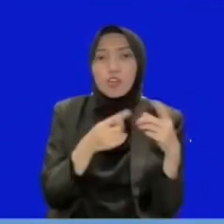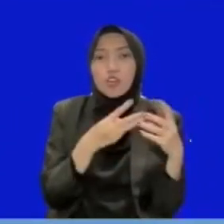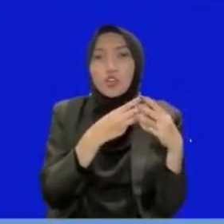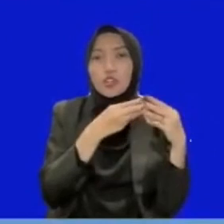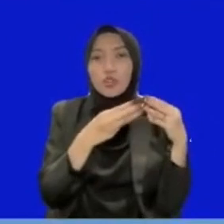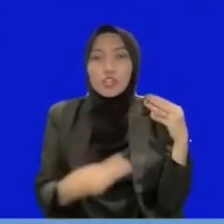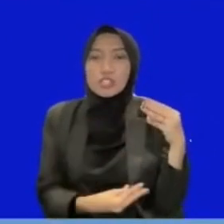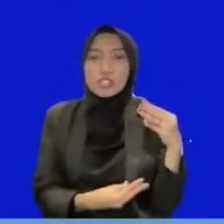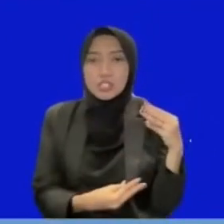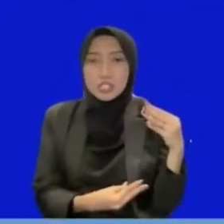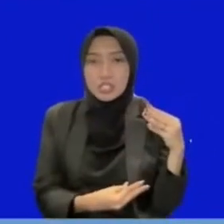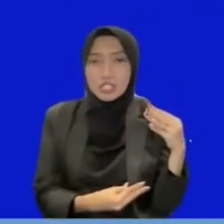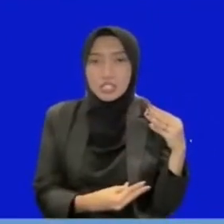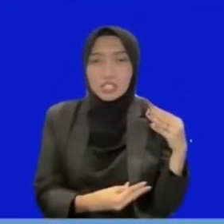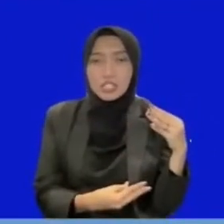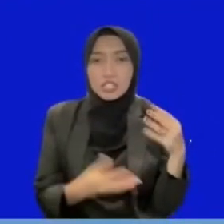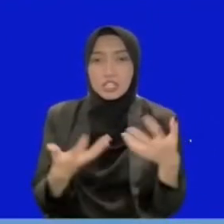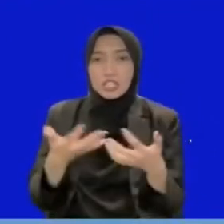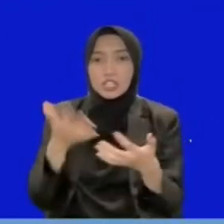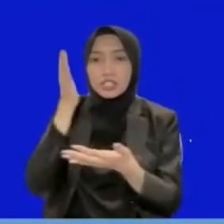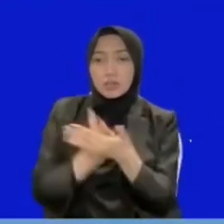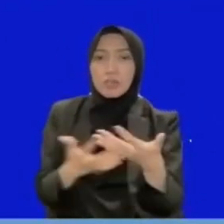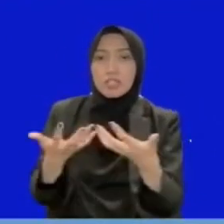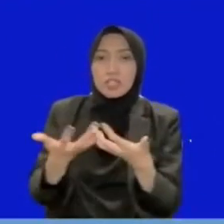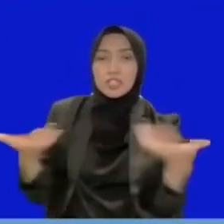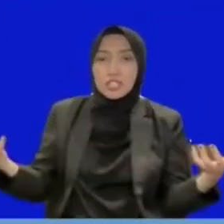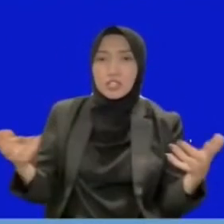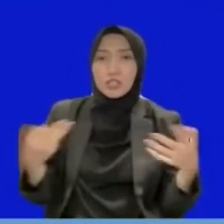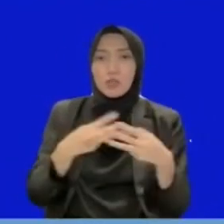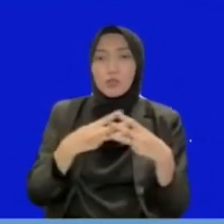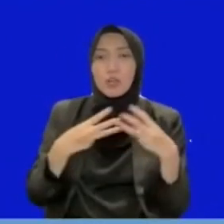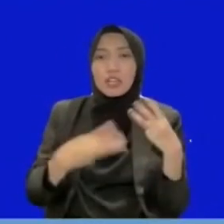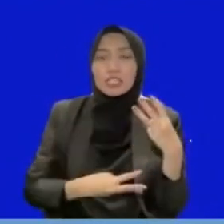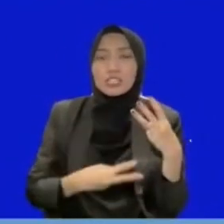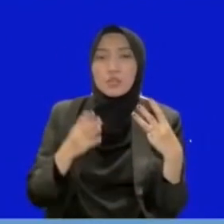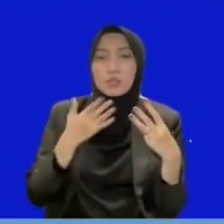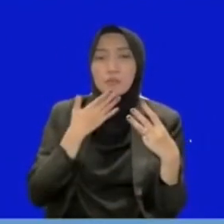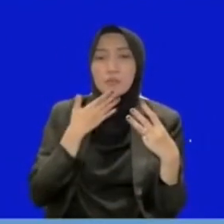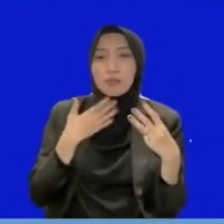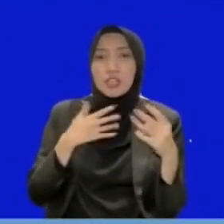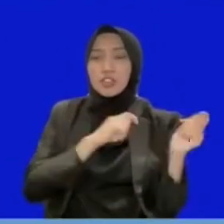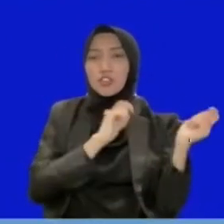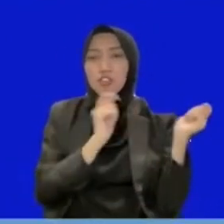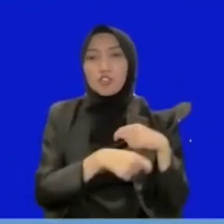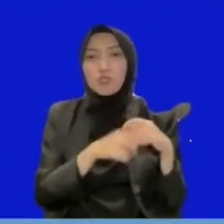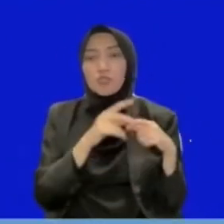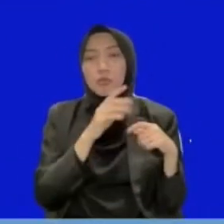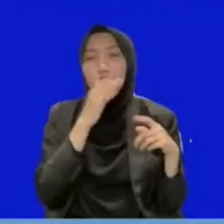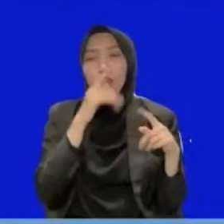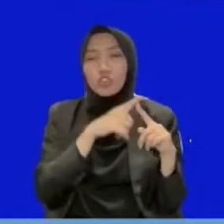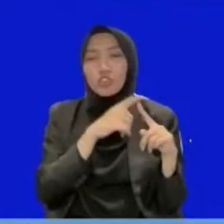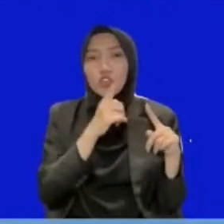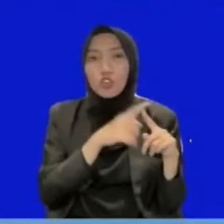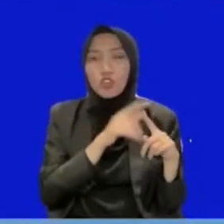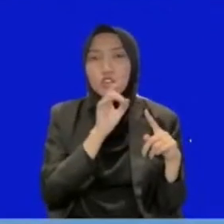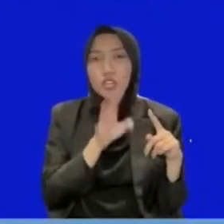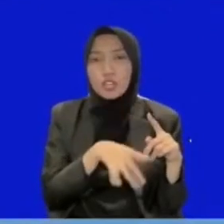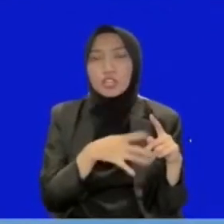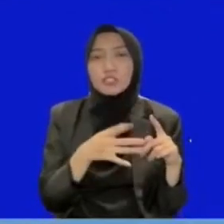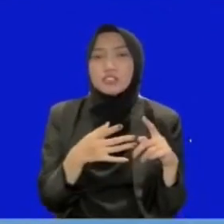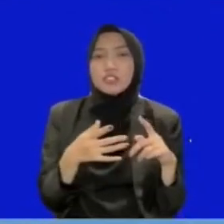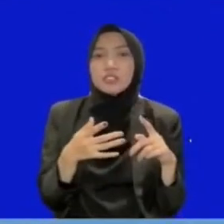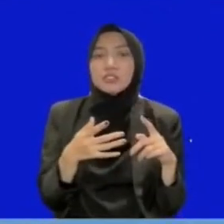diwariskan, nah itu kan dibagi nih. Nah, ini yang satu mungkin anaknya pengen diubah jadi ruko atau seperti apa gitu ya.